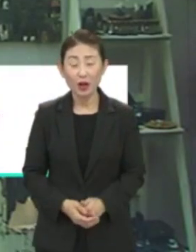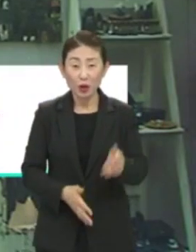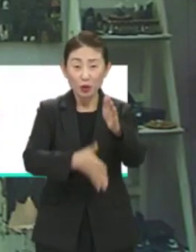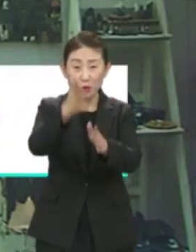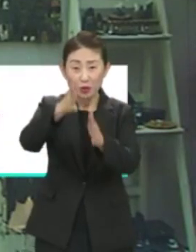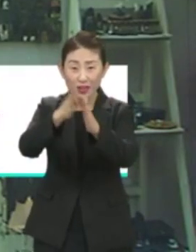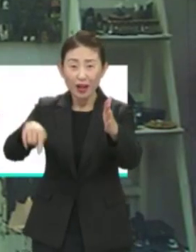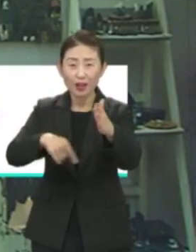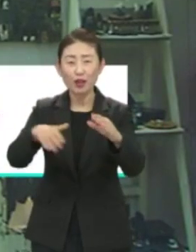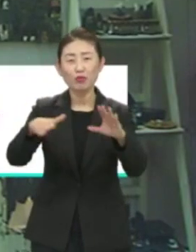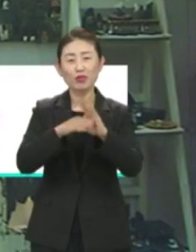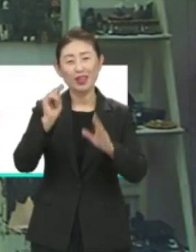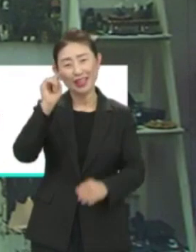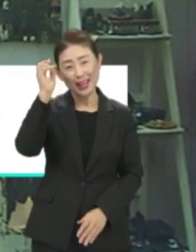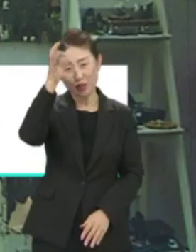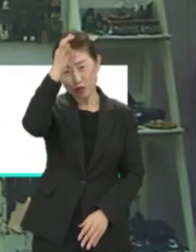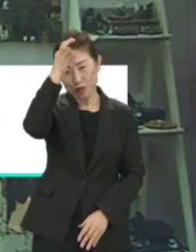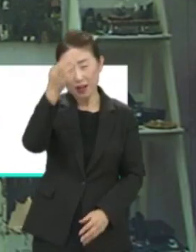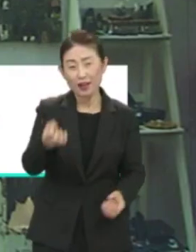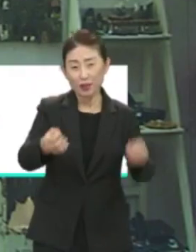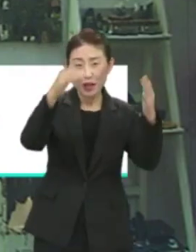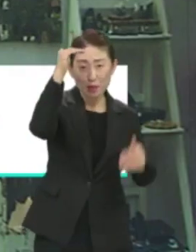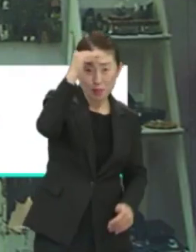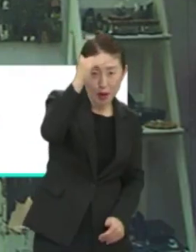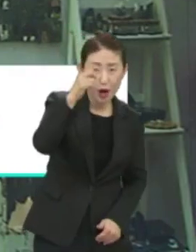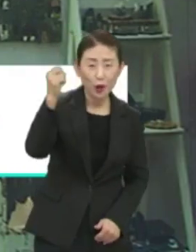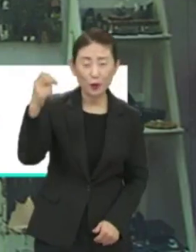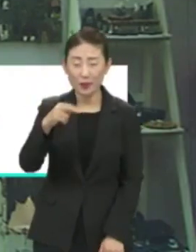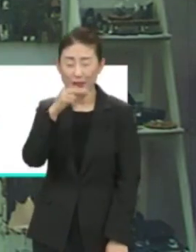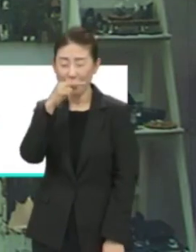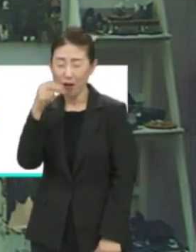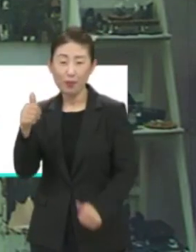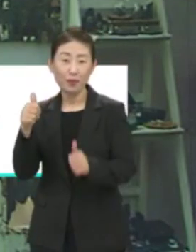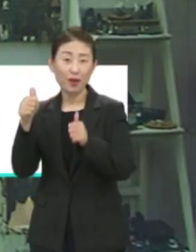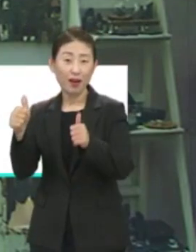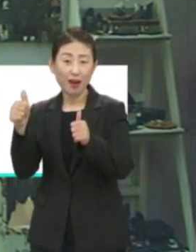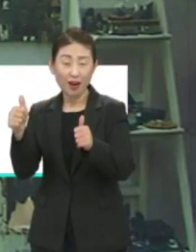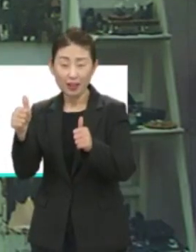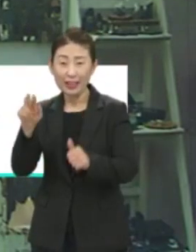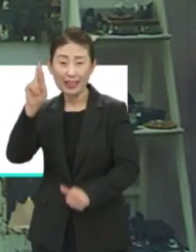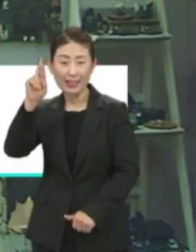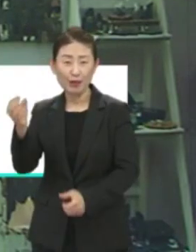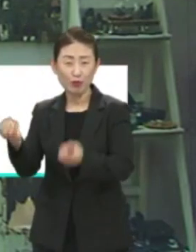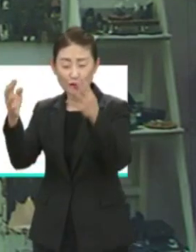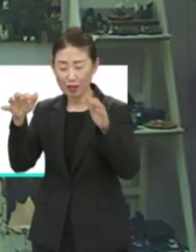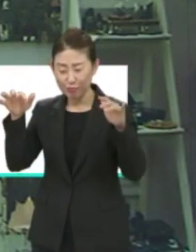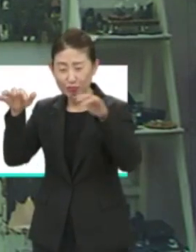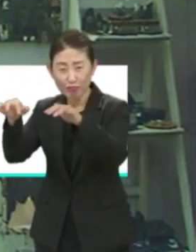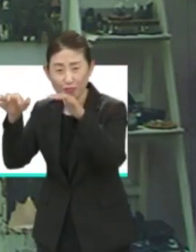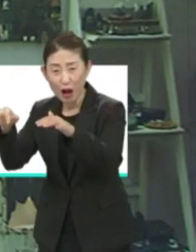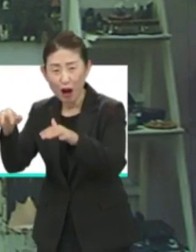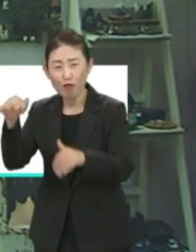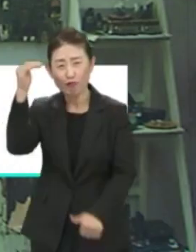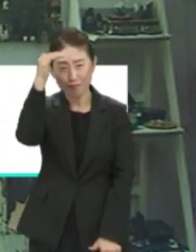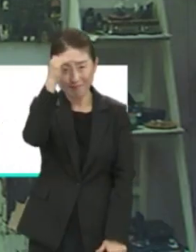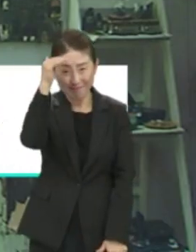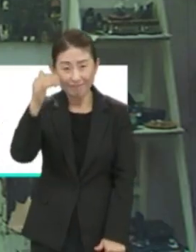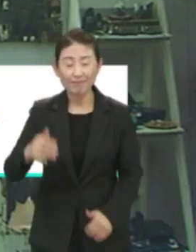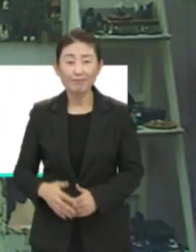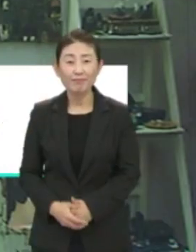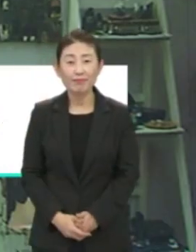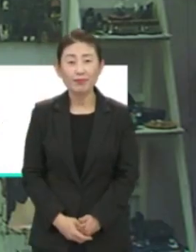속에서 문화와 예술을 즐기거나 향긋한 향에 힐링할 수 있는 다양한 지역 축제들이 가을의 정취를 더했습니다. 김철진